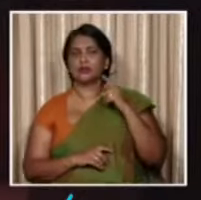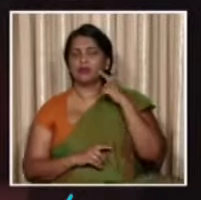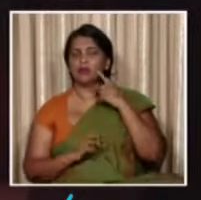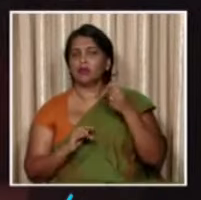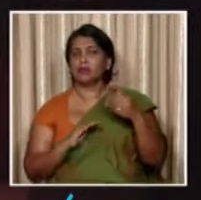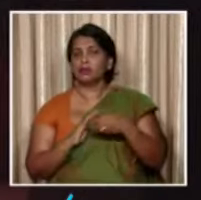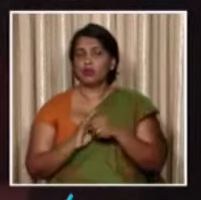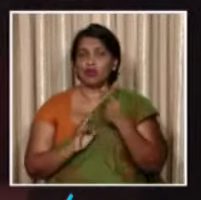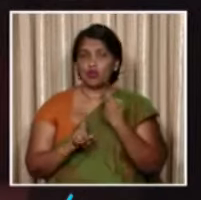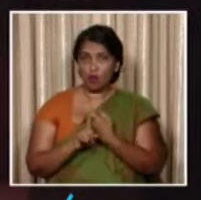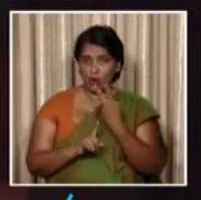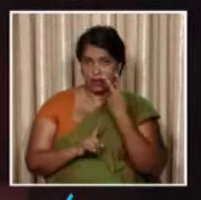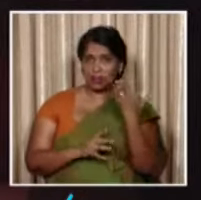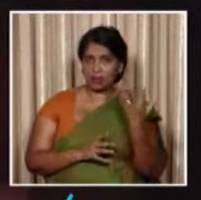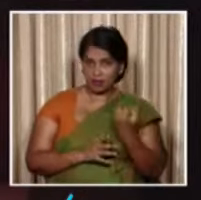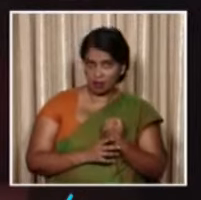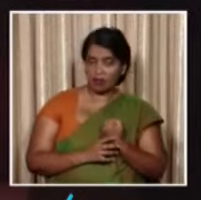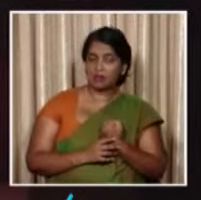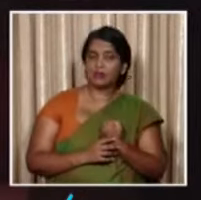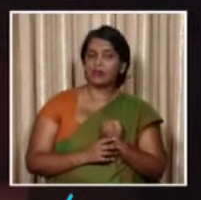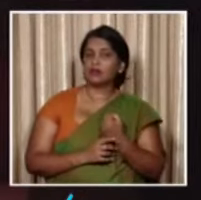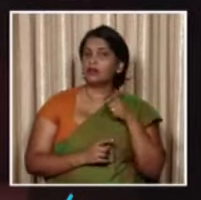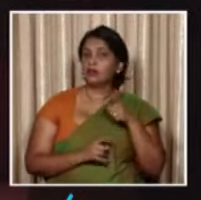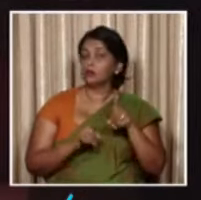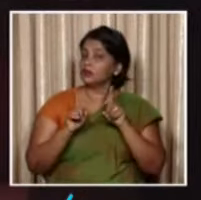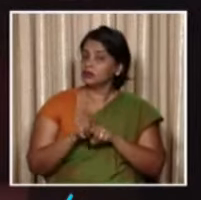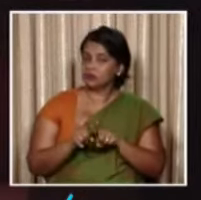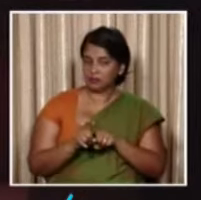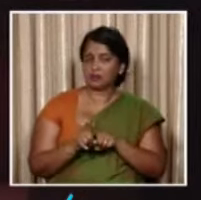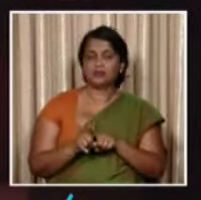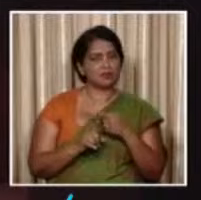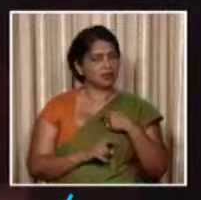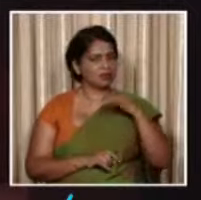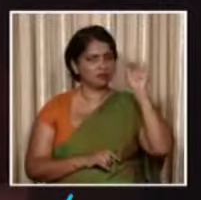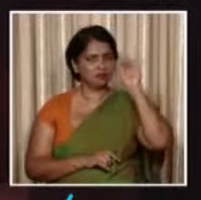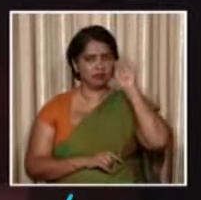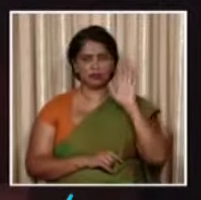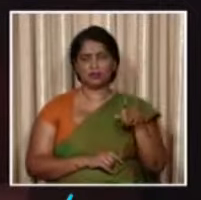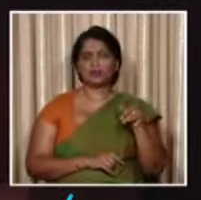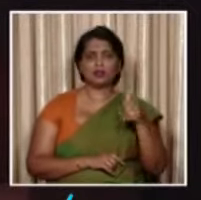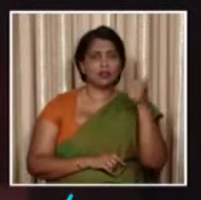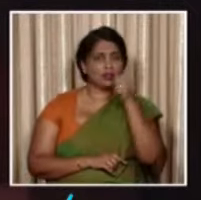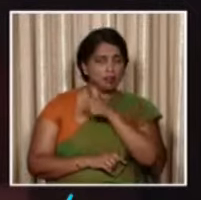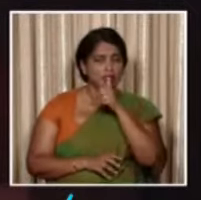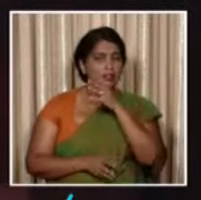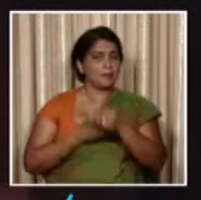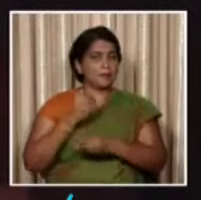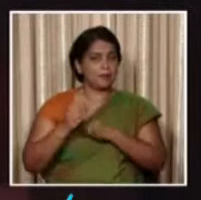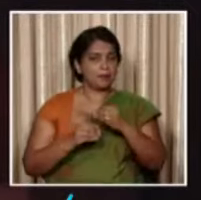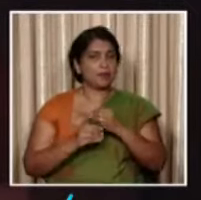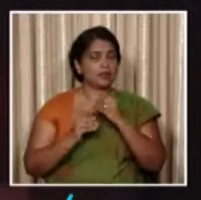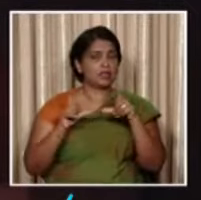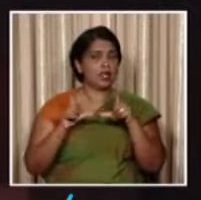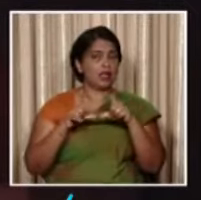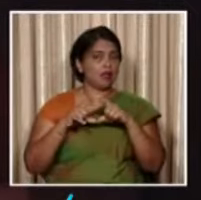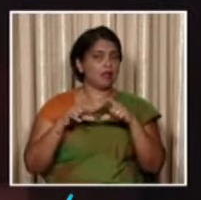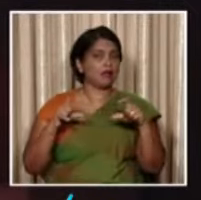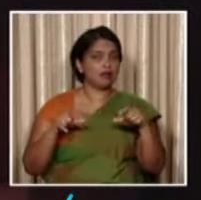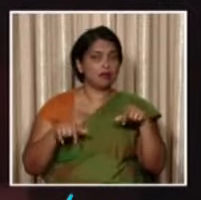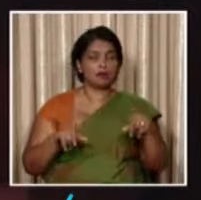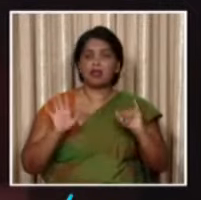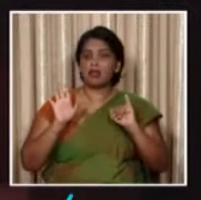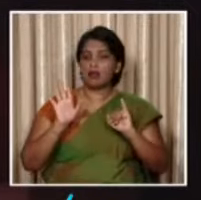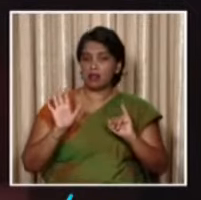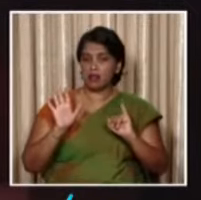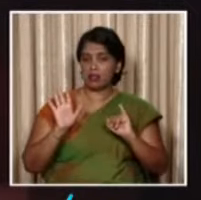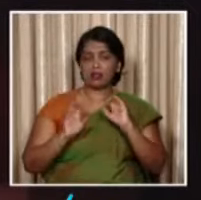කප්පම කෝටි 2ක් ගන්නවද? ඒ වගේම අපිට දැනගන්න ලැබිලා තිබෙනවා මත්පැන් නිෂ්පාදන ලයිසන් දැනට 6ක්